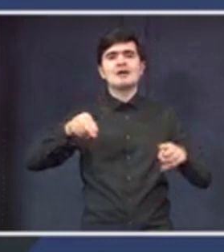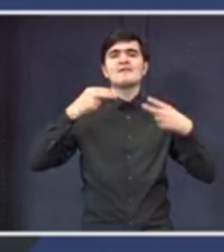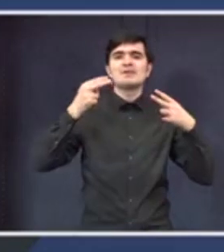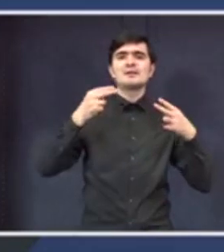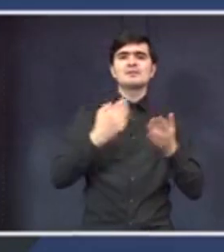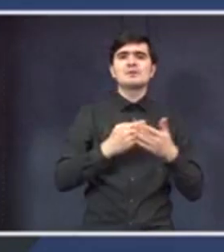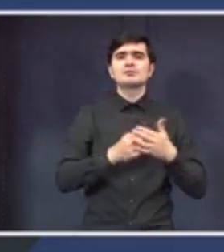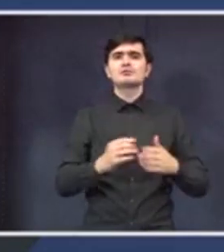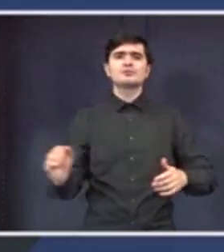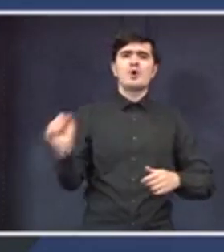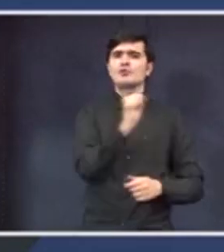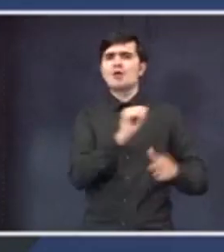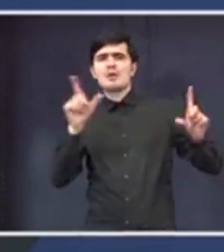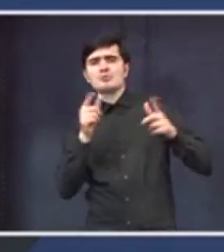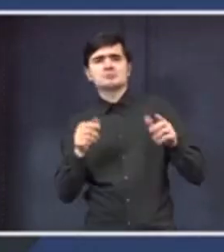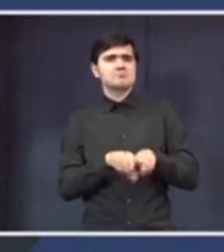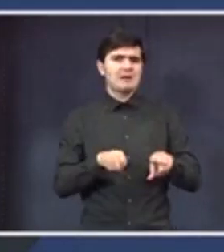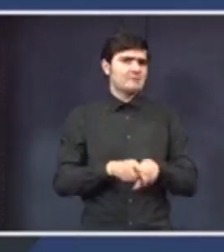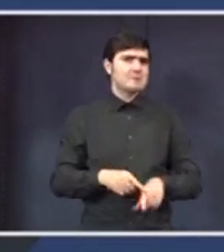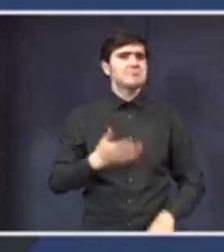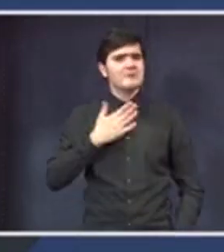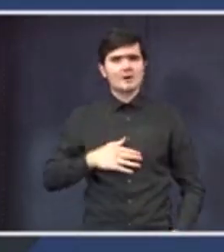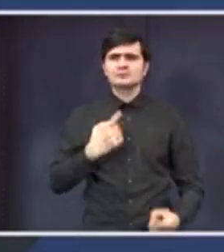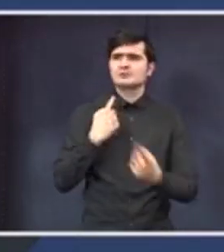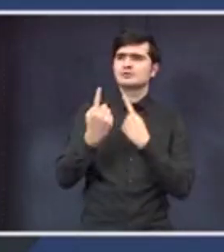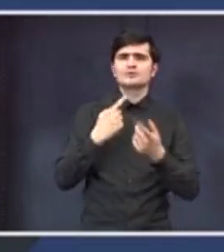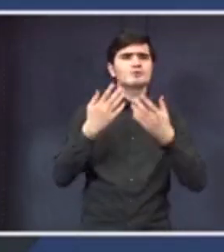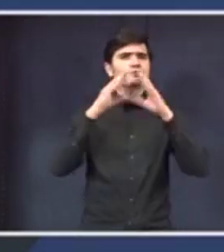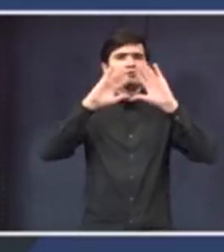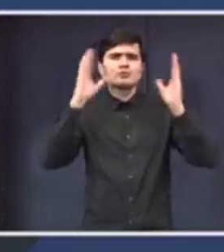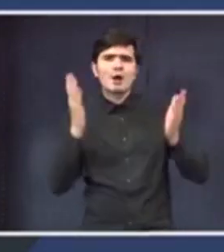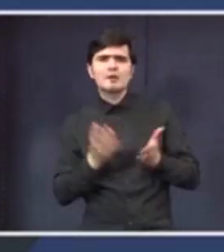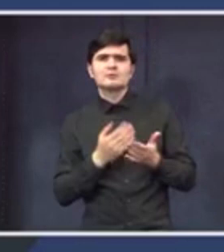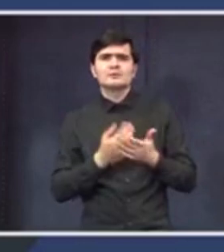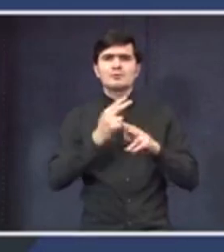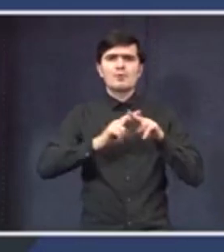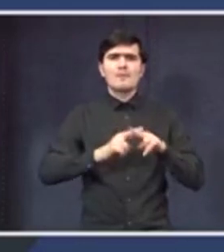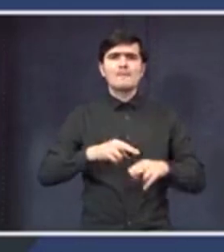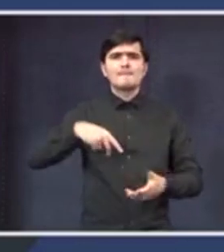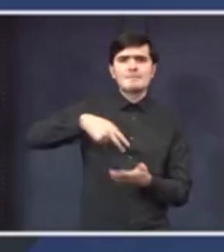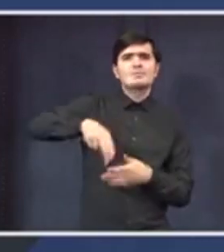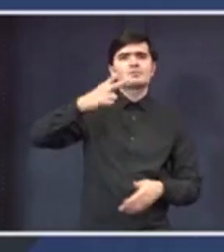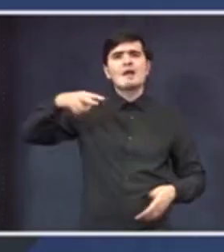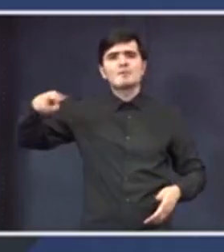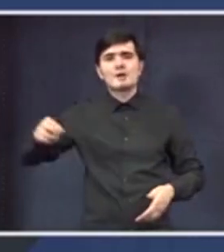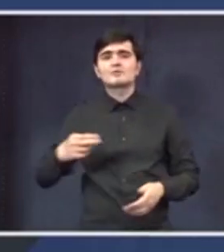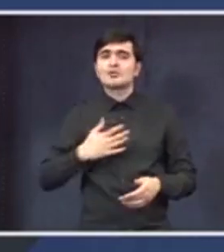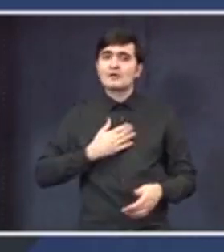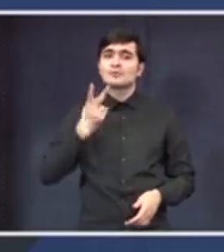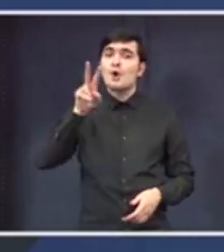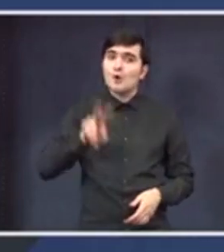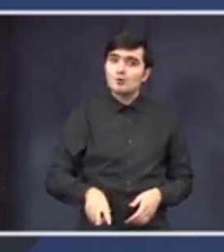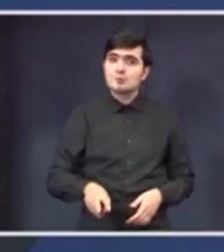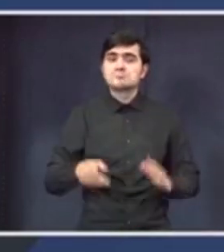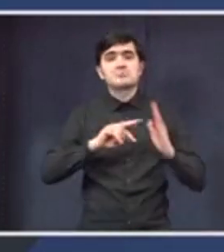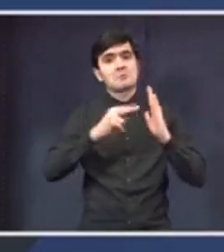de concerte și așa departe. Deci sunt de acord să discutăm cu toată lumea să vedem cum mergem mai departe după 1 iunie. De aceea avem 2 luni de zile în care să